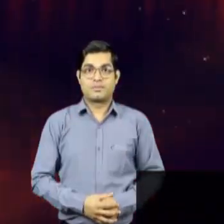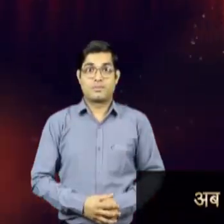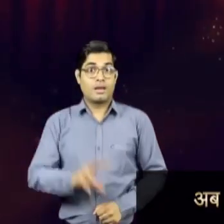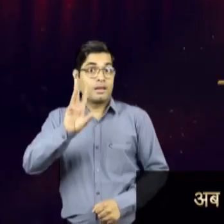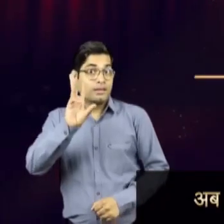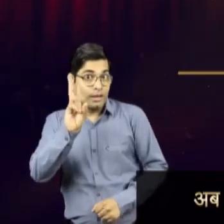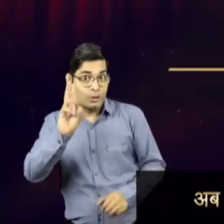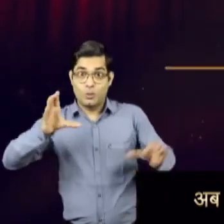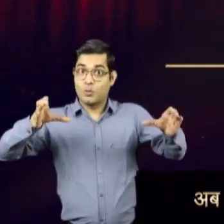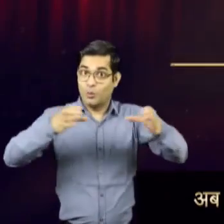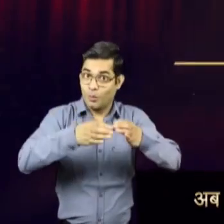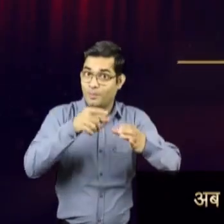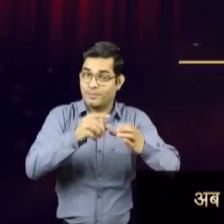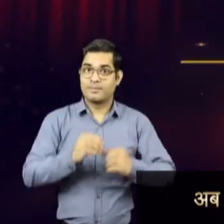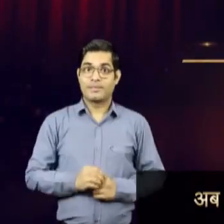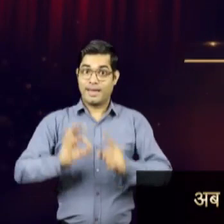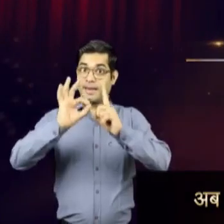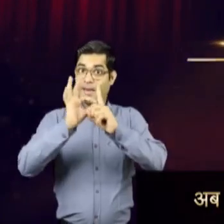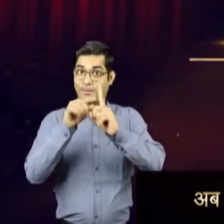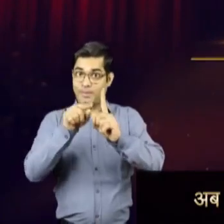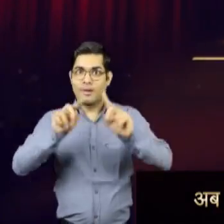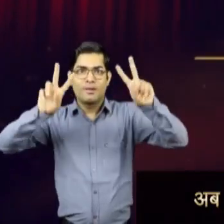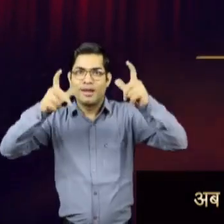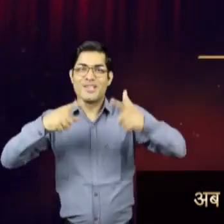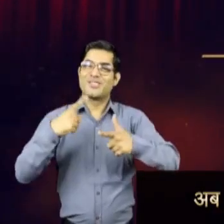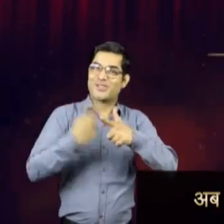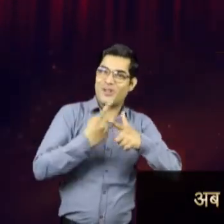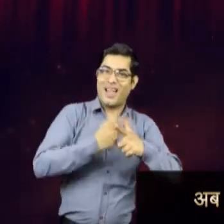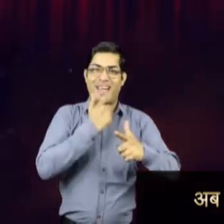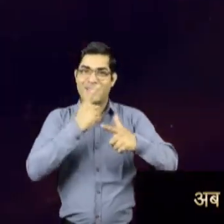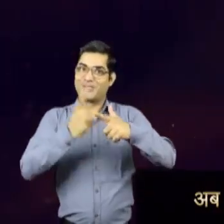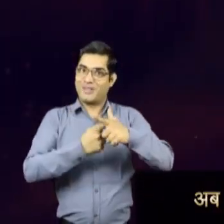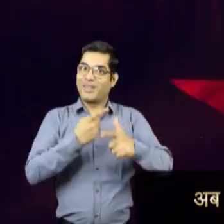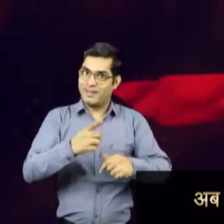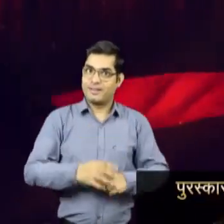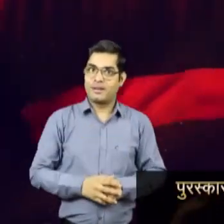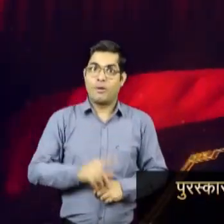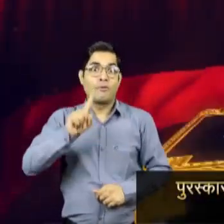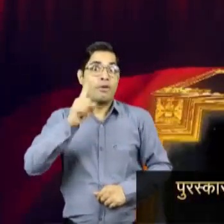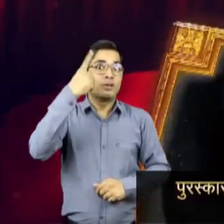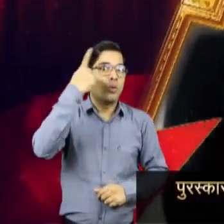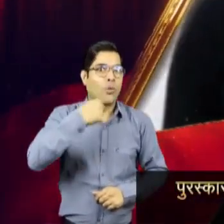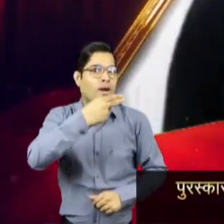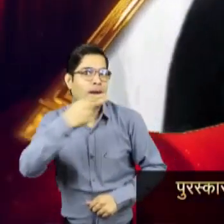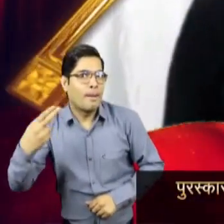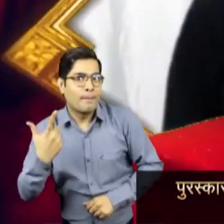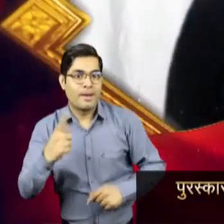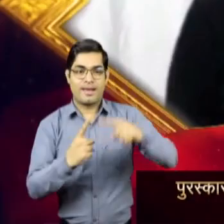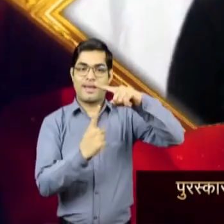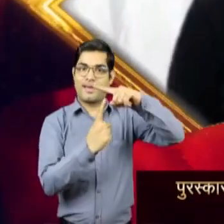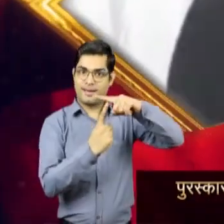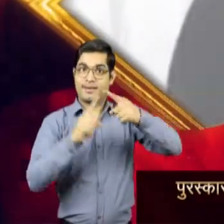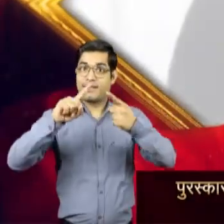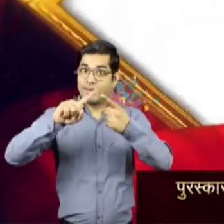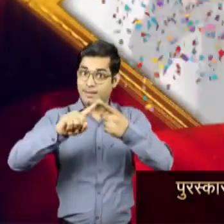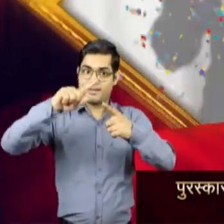अब तीसरी श्रेणी यानी डिजली के क्षेत्र चुटकुला में पुरस्कार जाता है अलियावर जंग